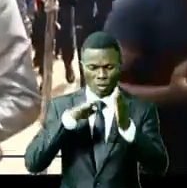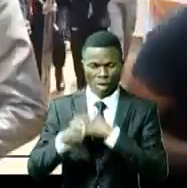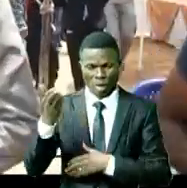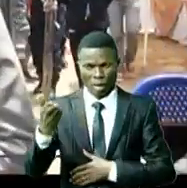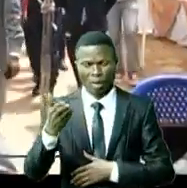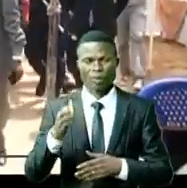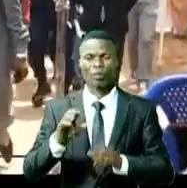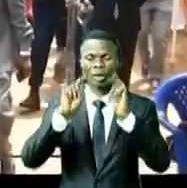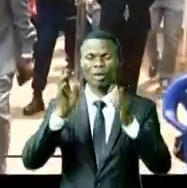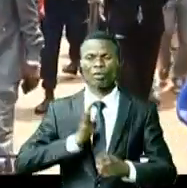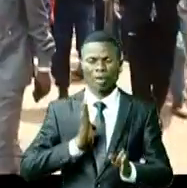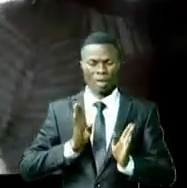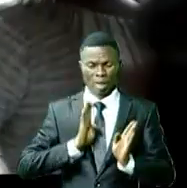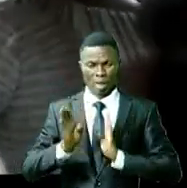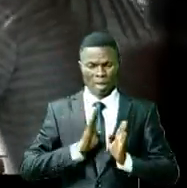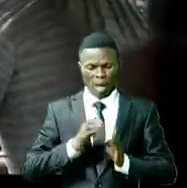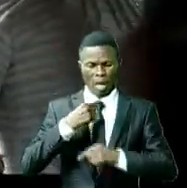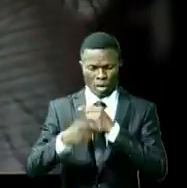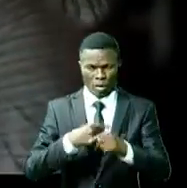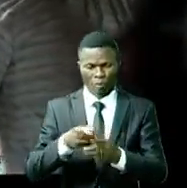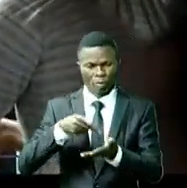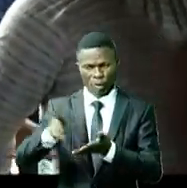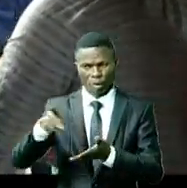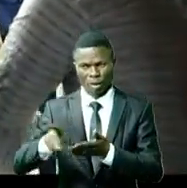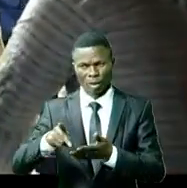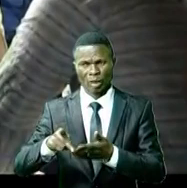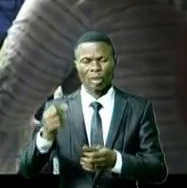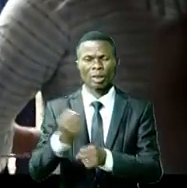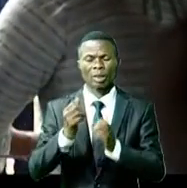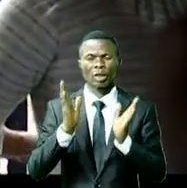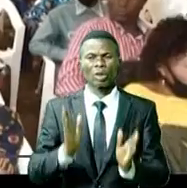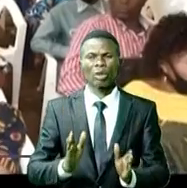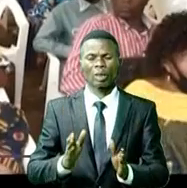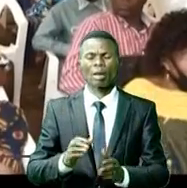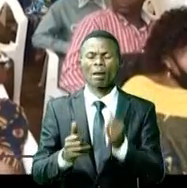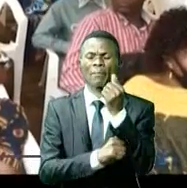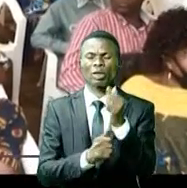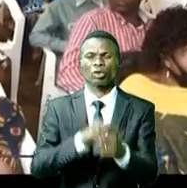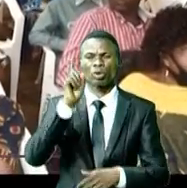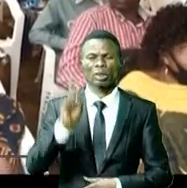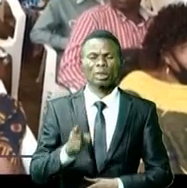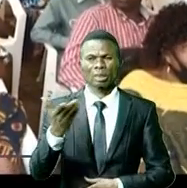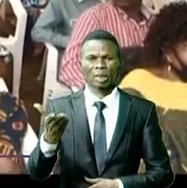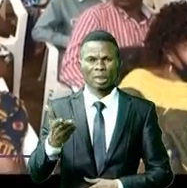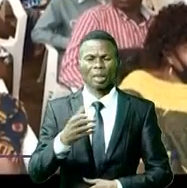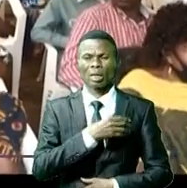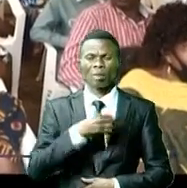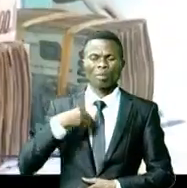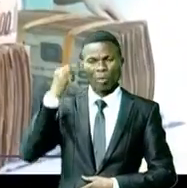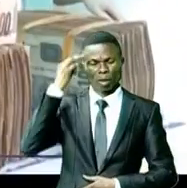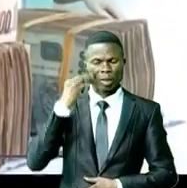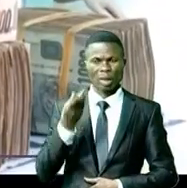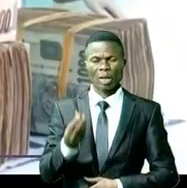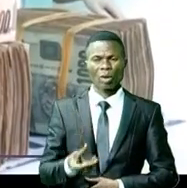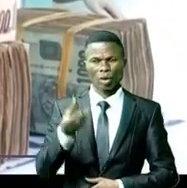Antenne de Beni où elle a procédé au lancement des paiements des prestations sociales à une centaine de bénéficiaires. Selon Claudine Doucy, l'enveloppe a